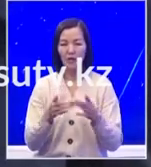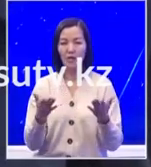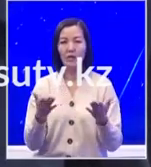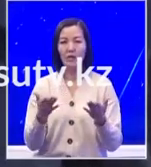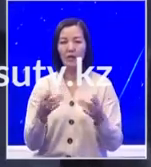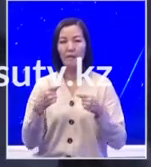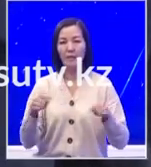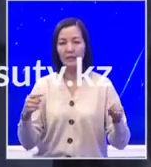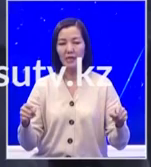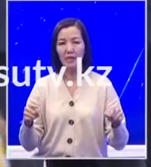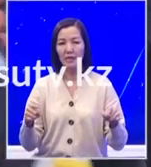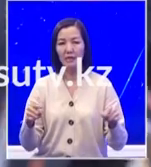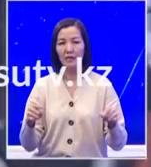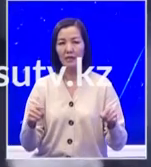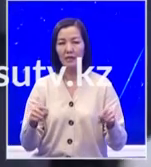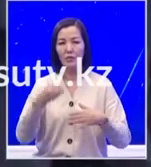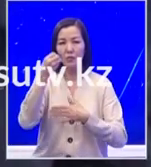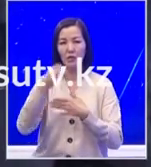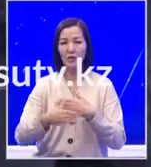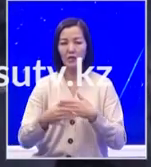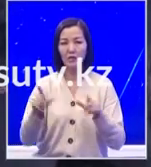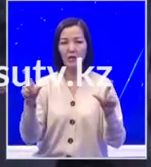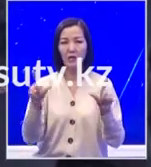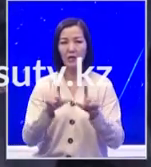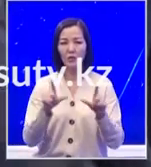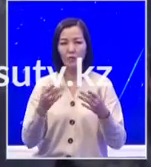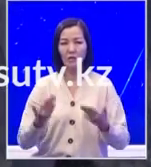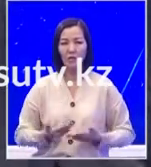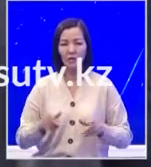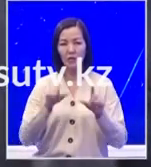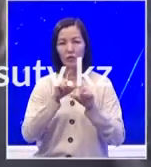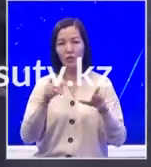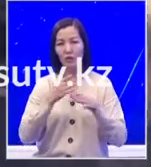де басқа да аудан орталықтарында орналасқан әлеуметтік дүкендер